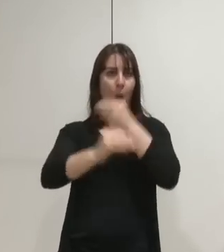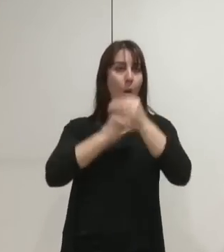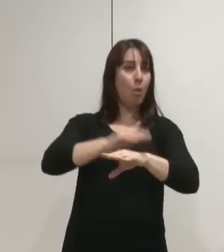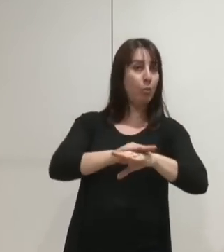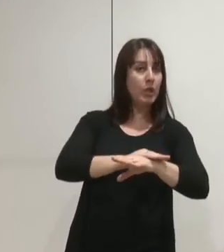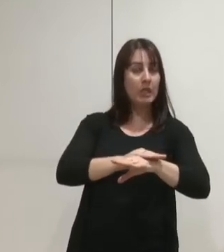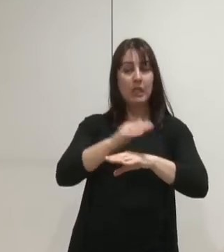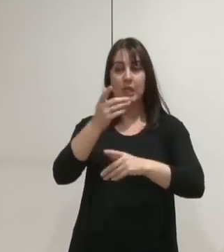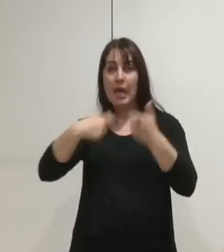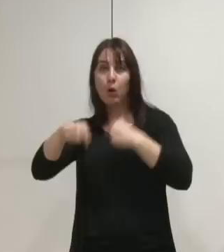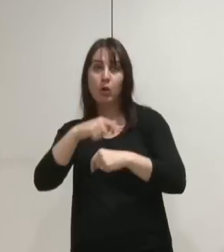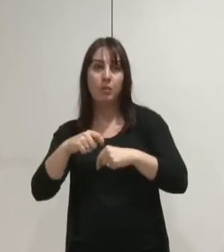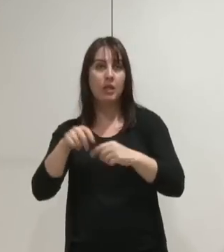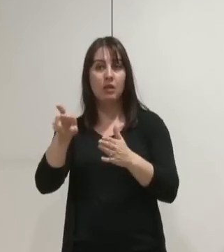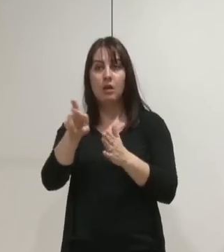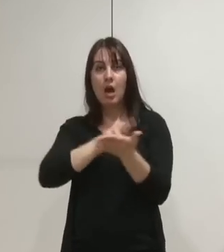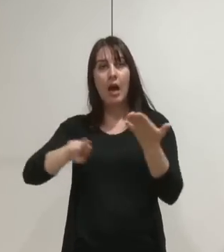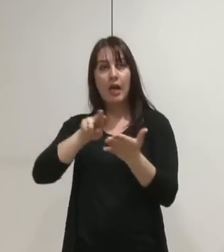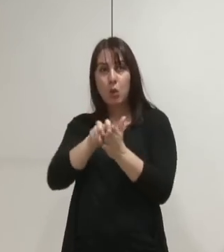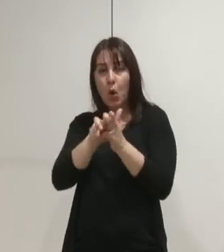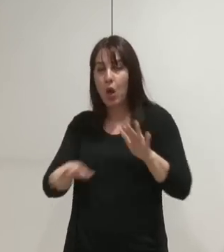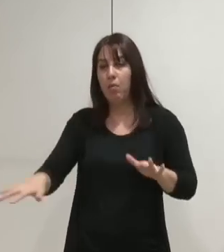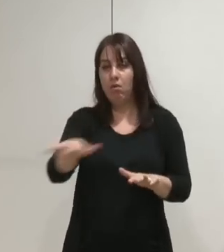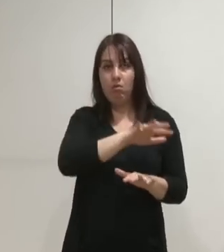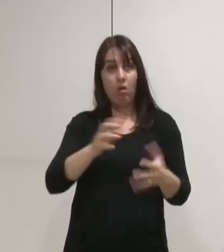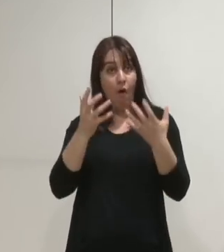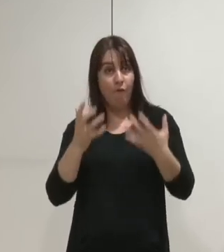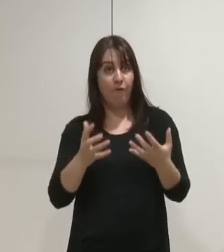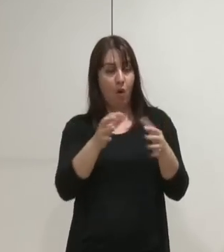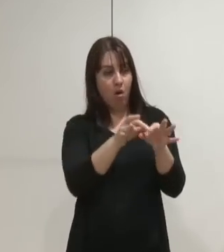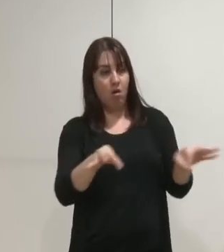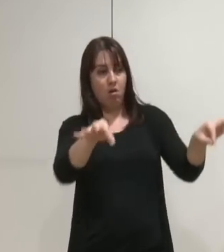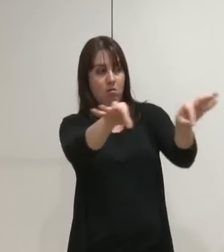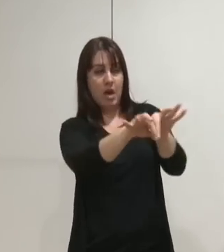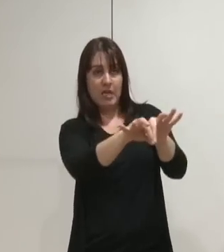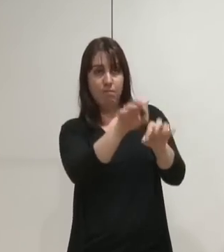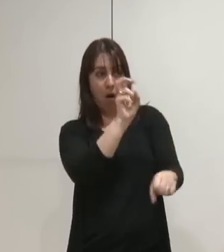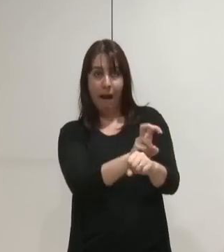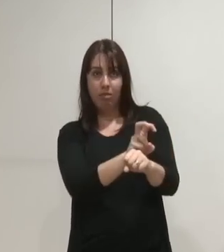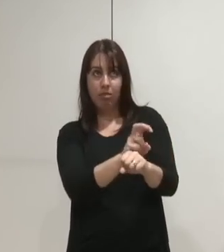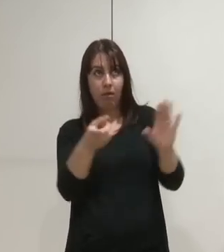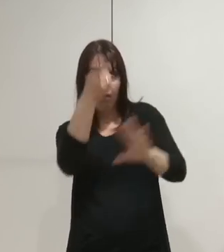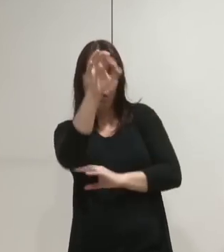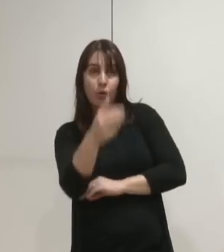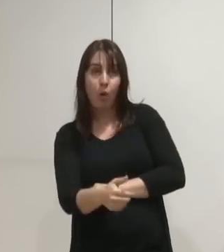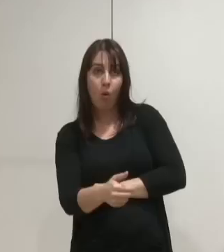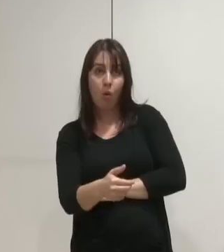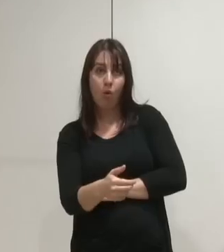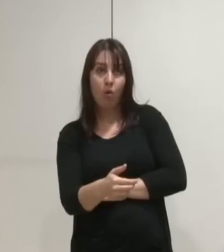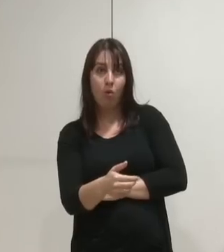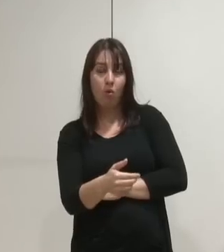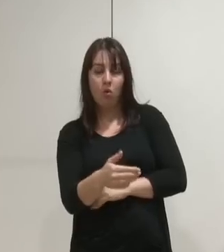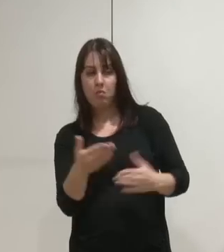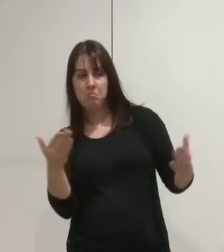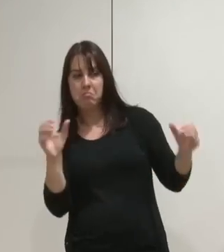économique dans la région grenauboise souhaite conserver un équipement de ce style à savoir est-ce qu'il considère que le